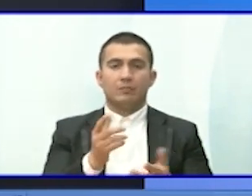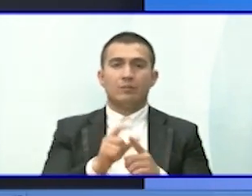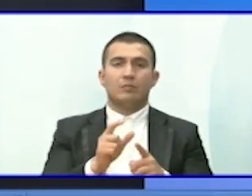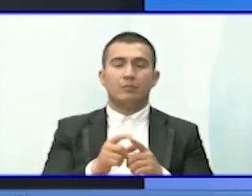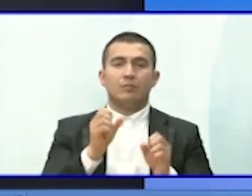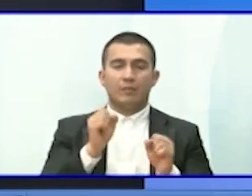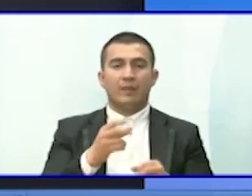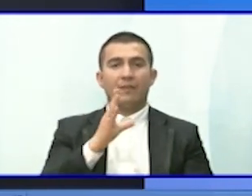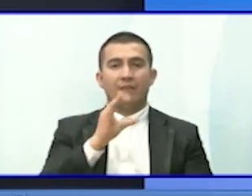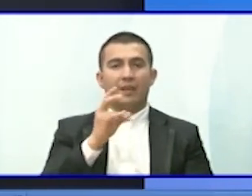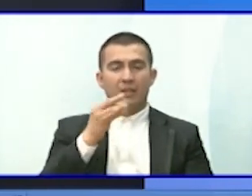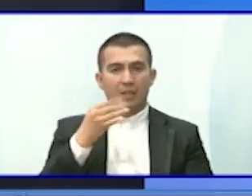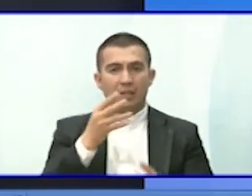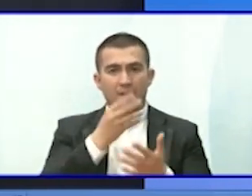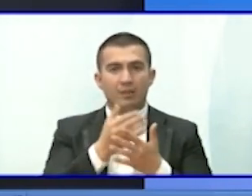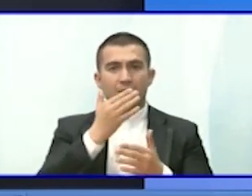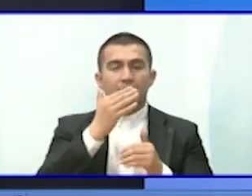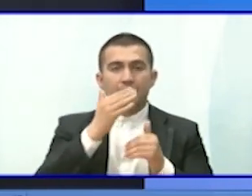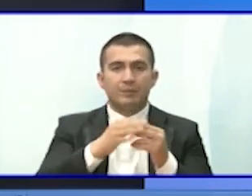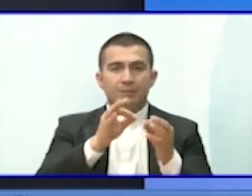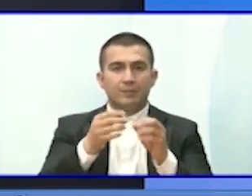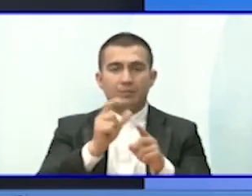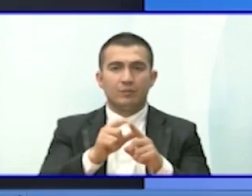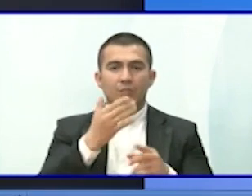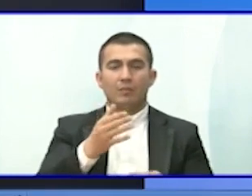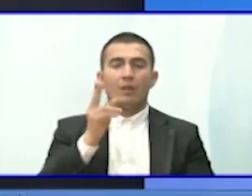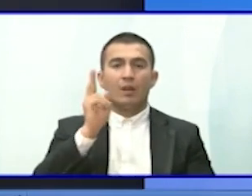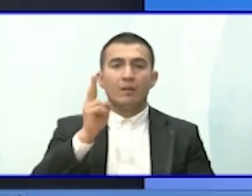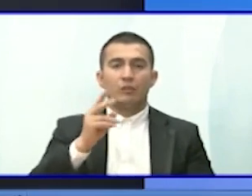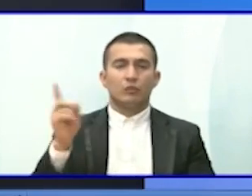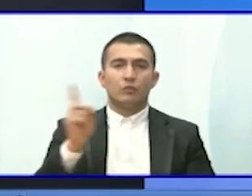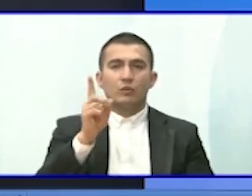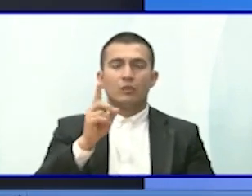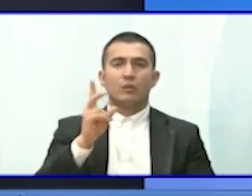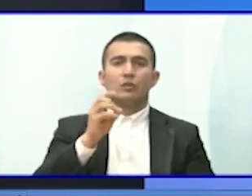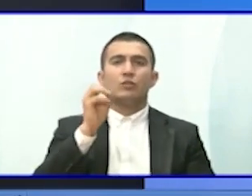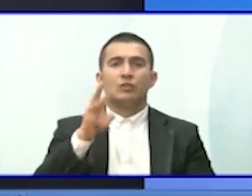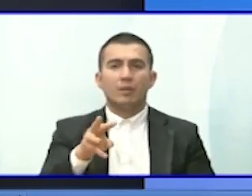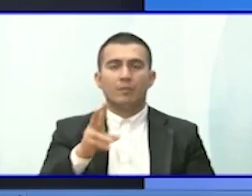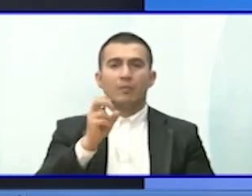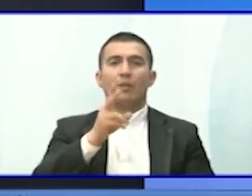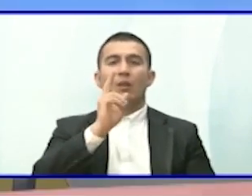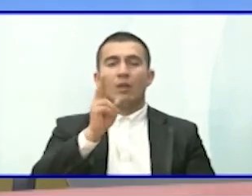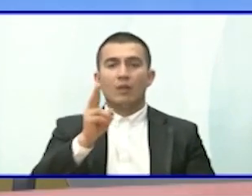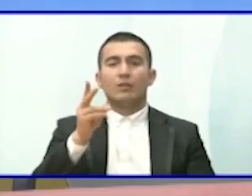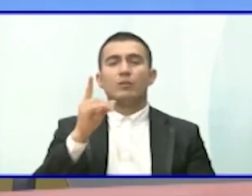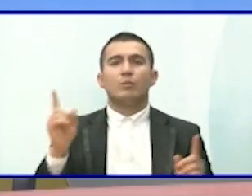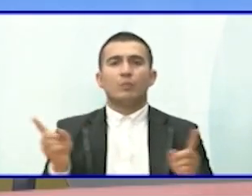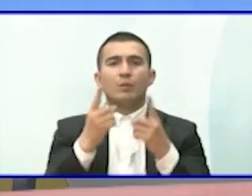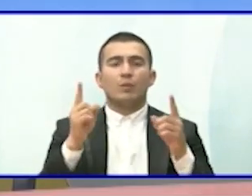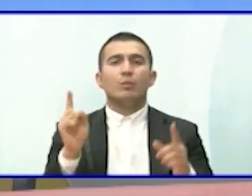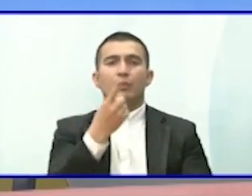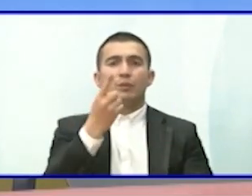винительный падеж кого что ким чем кого чего